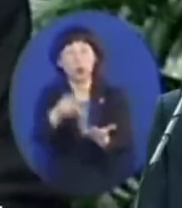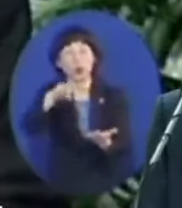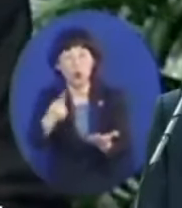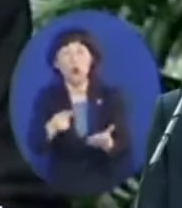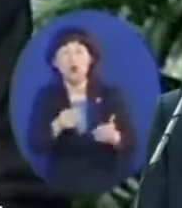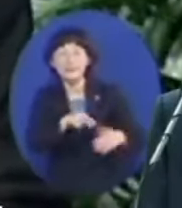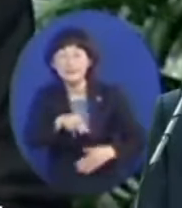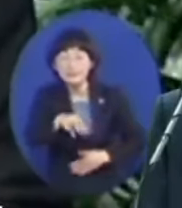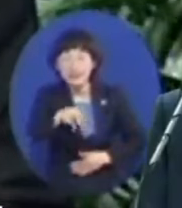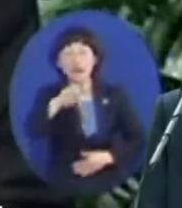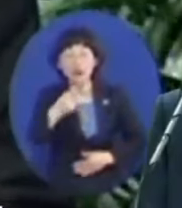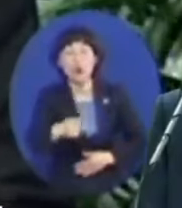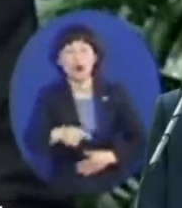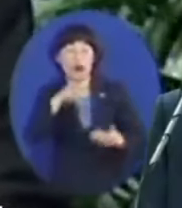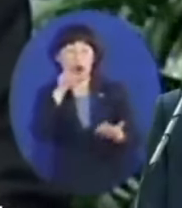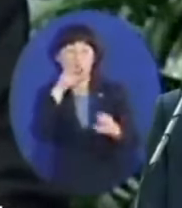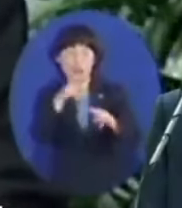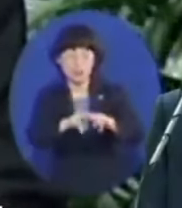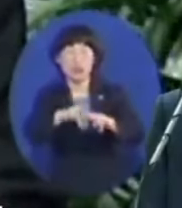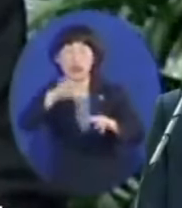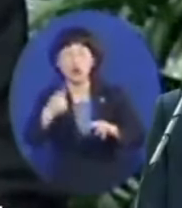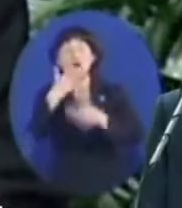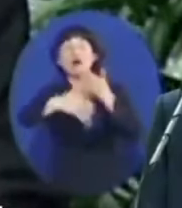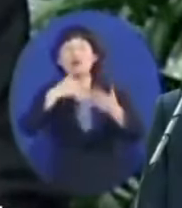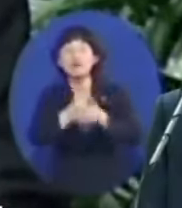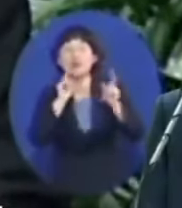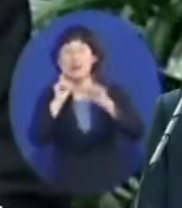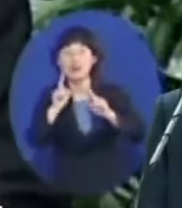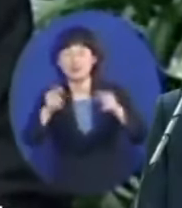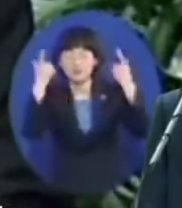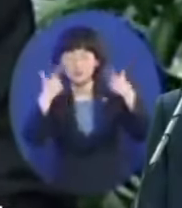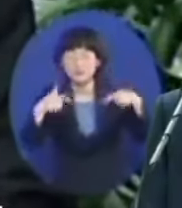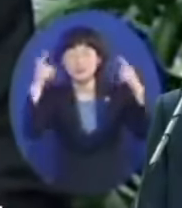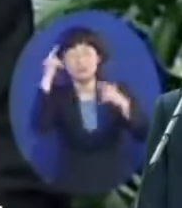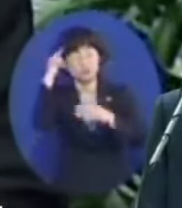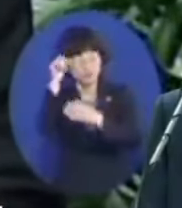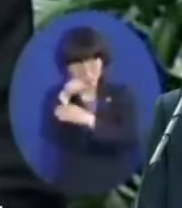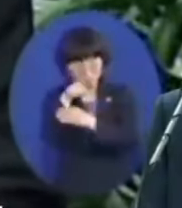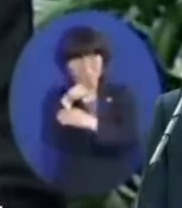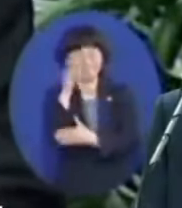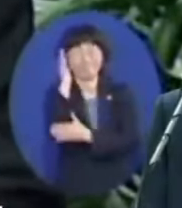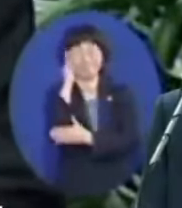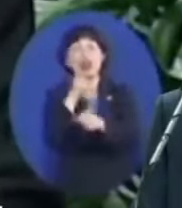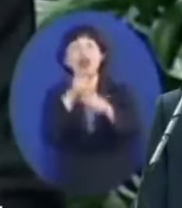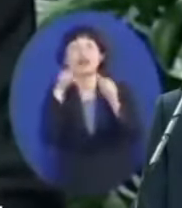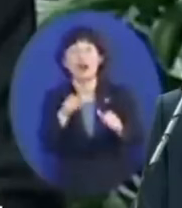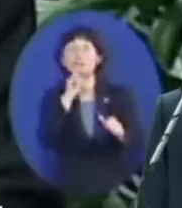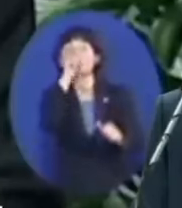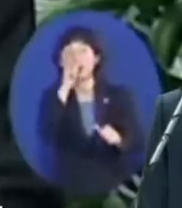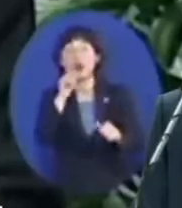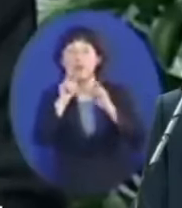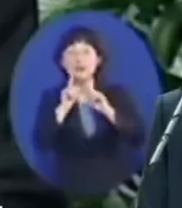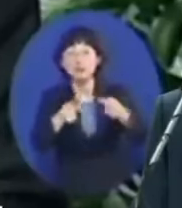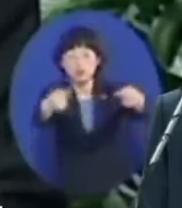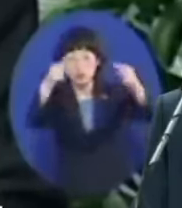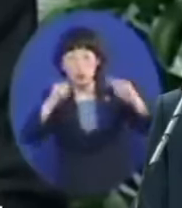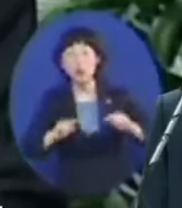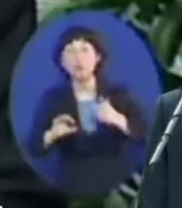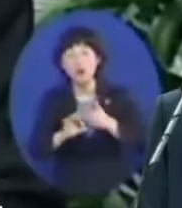길을 가도 앉아도 하나님 말씀을 늘 묵상하고 강론하라고 말한 것입니다. 말씀이 들어오면